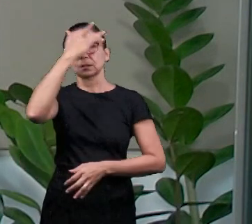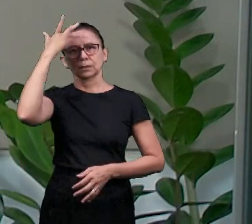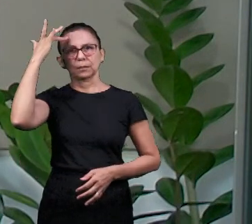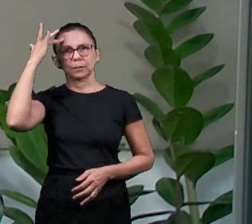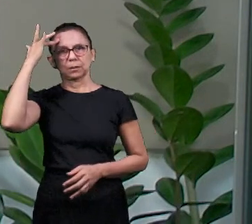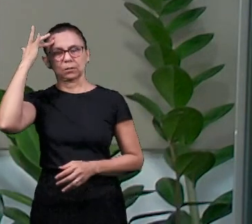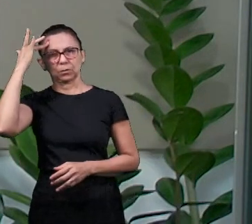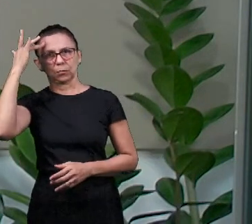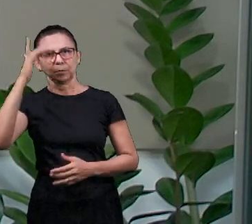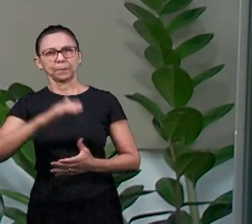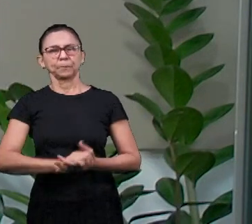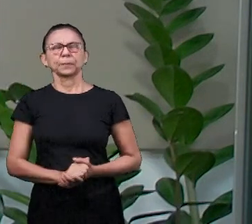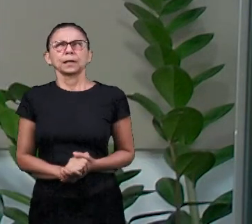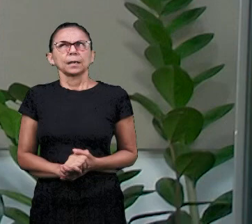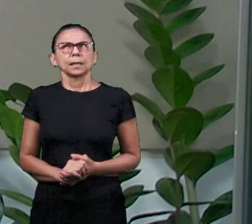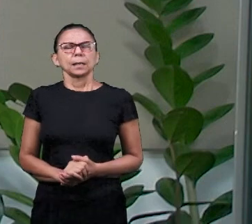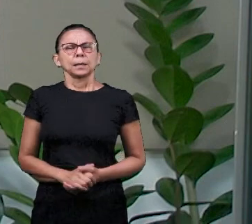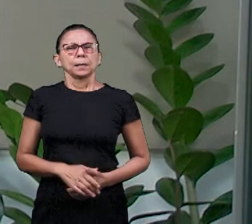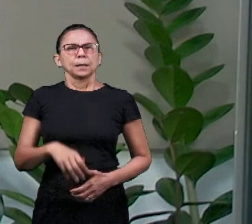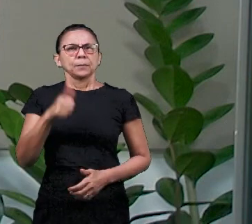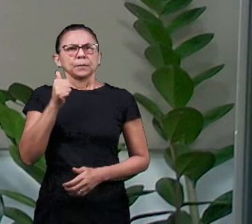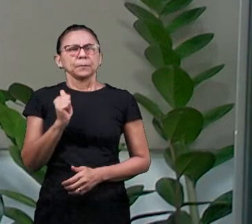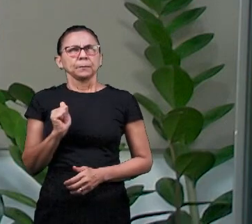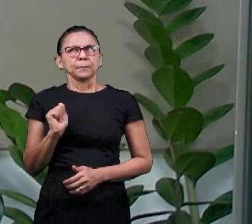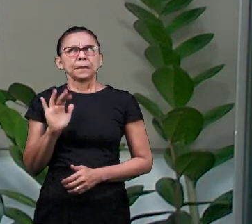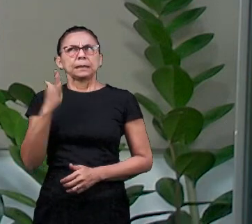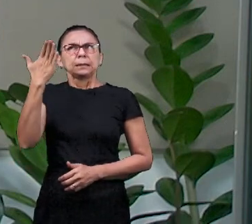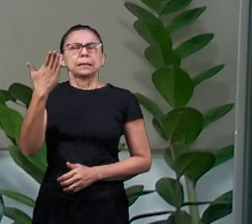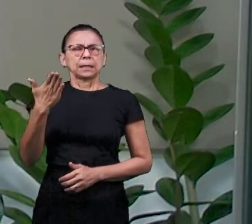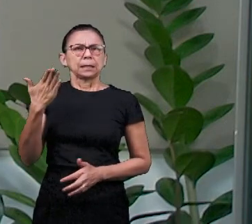qu'il avait déjà eue avec le Saint-Esprit.